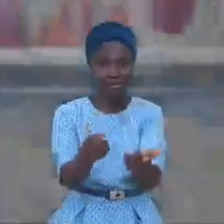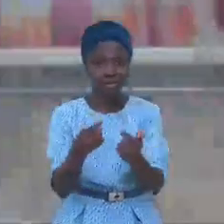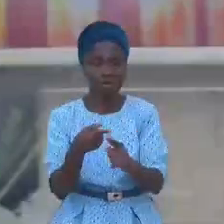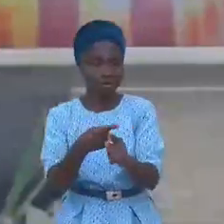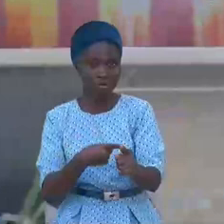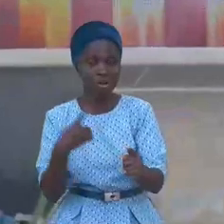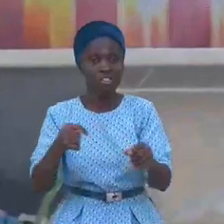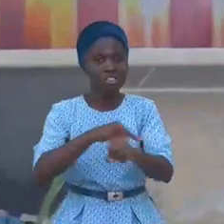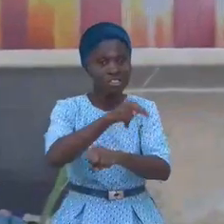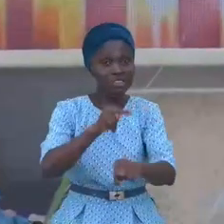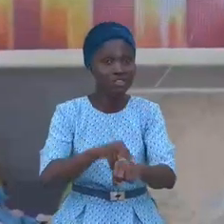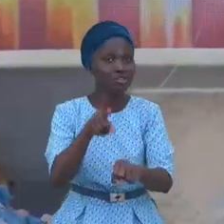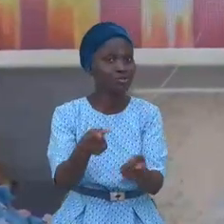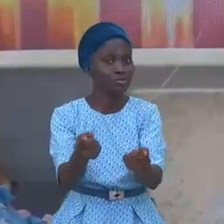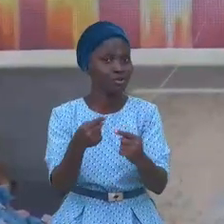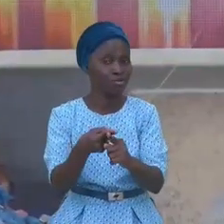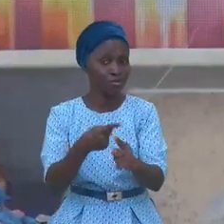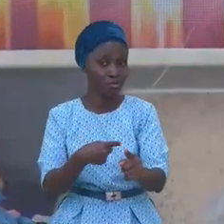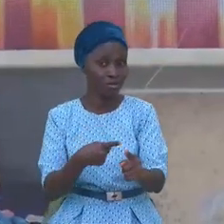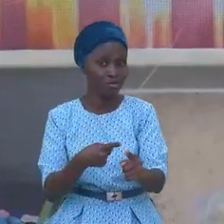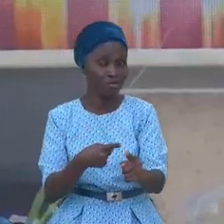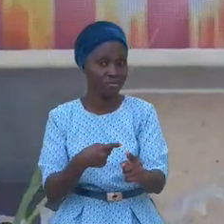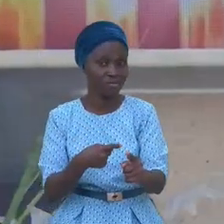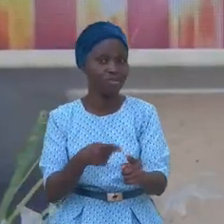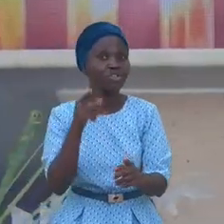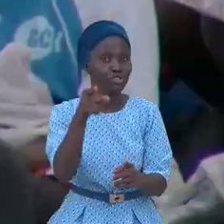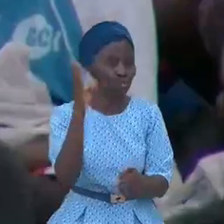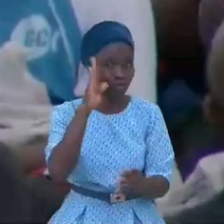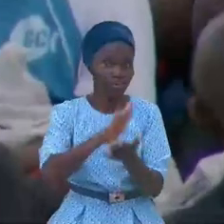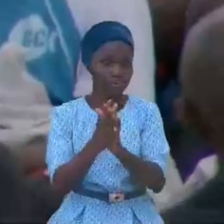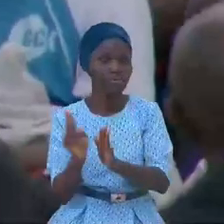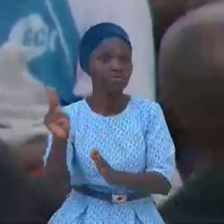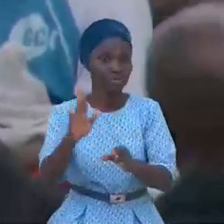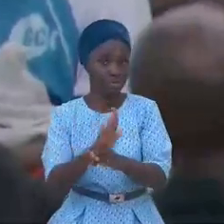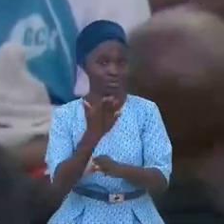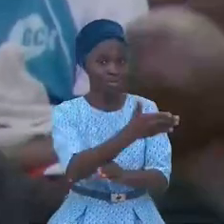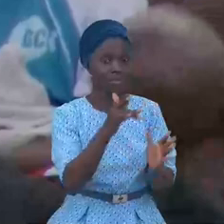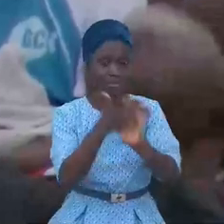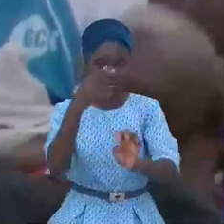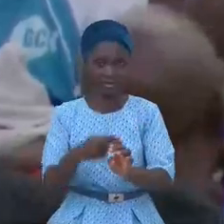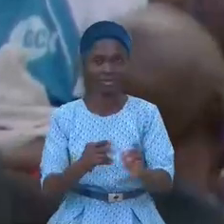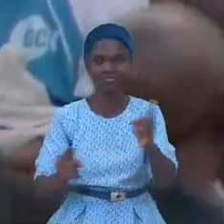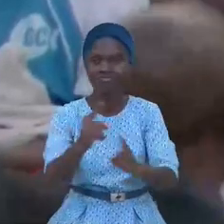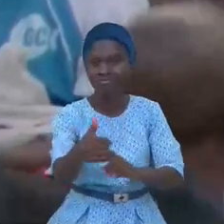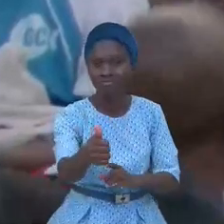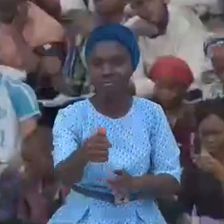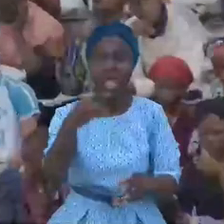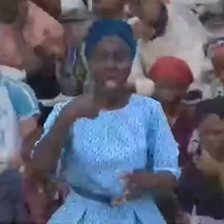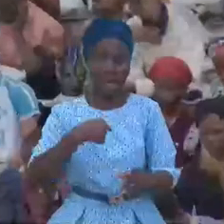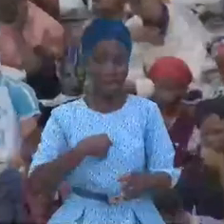viens, là-bas, tu seras utile. Je serai